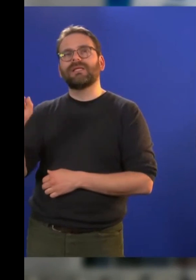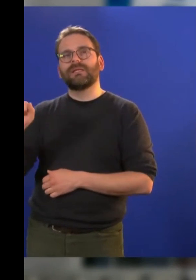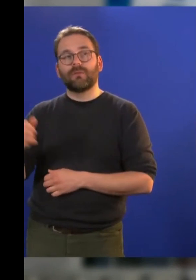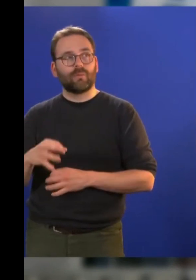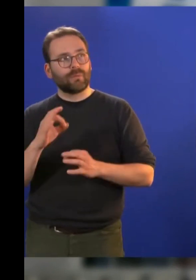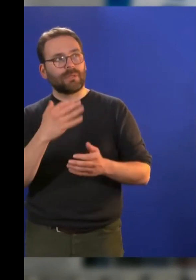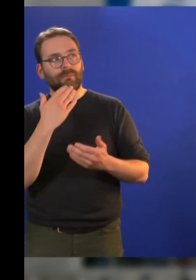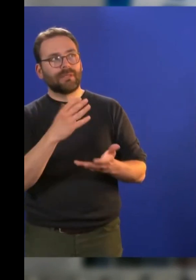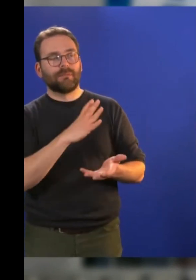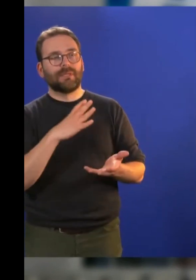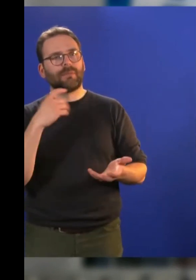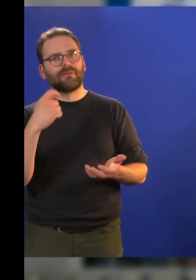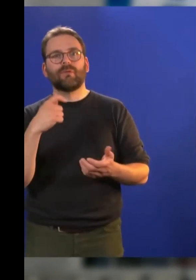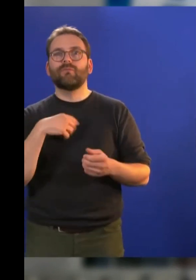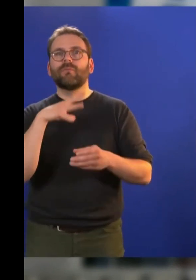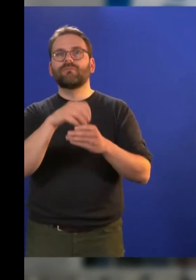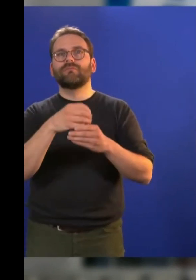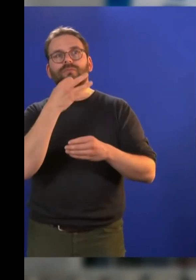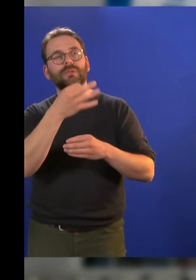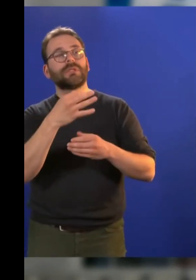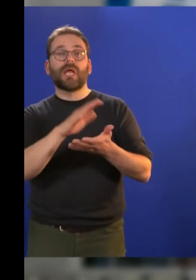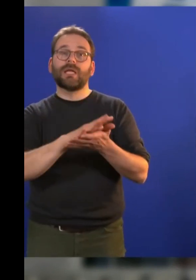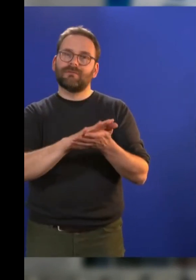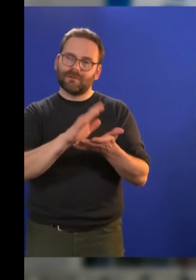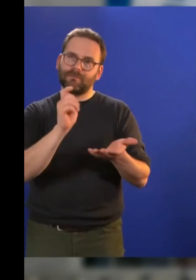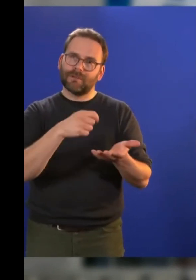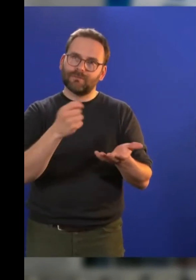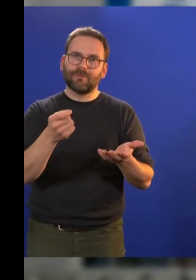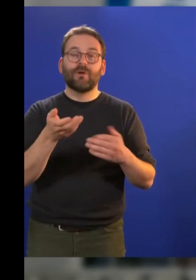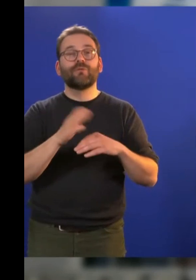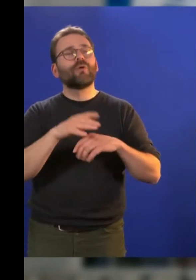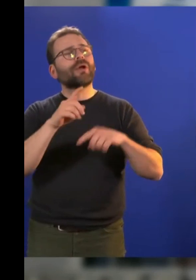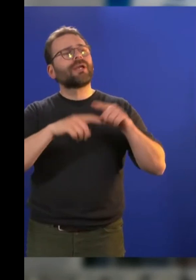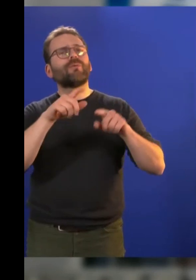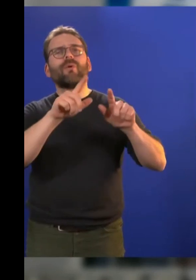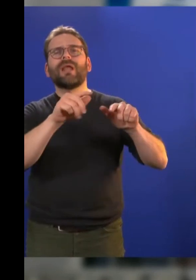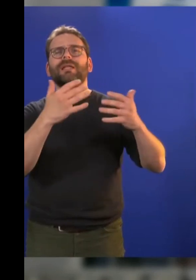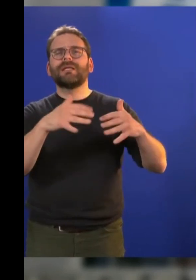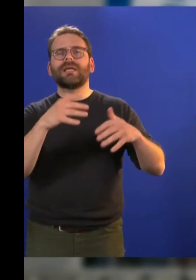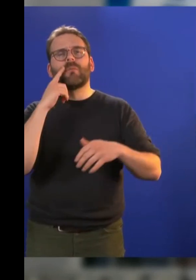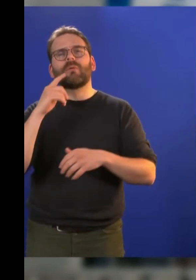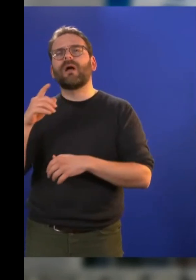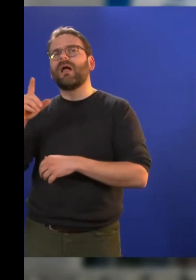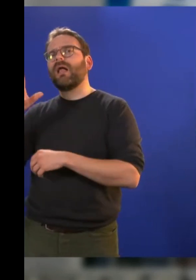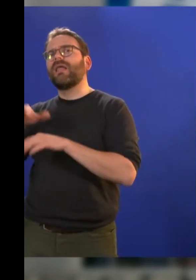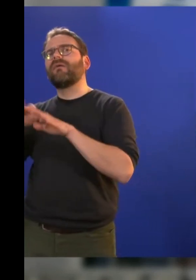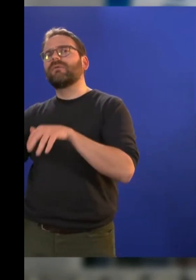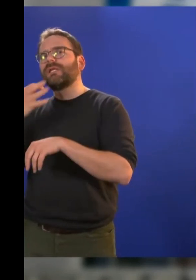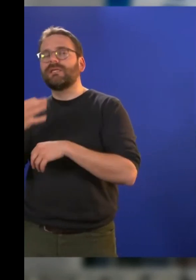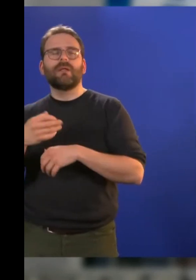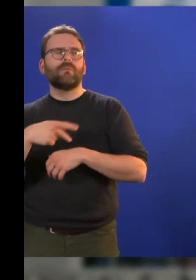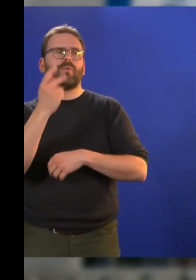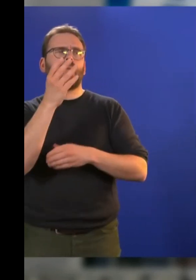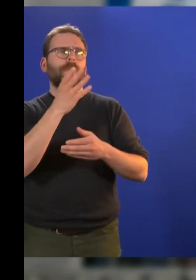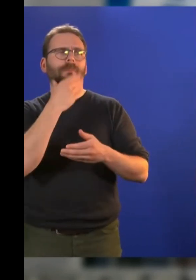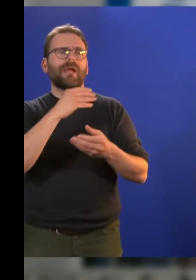Oui, merci Madame la Présidente. Je voulais m'associer à l'anniversaire, même si le cadeau est déjà là, puisque La Fontaine disait « Le plus bel objet, c'est la Loire, sans doute ».